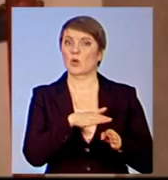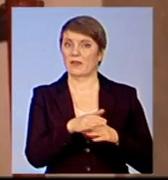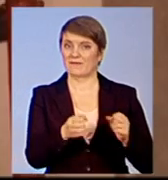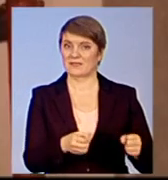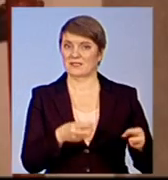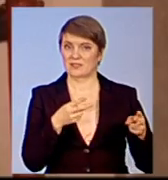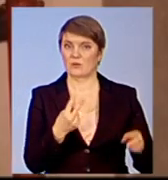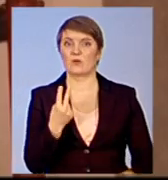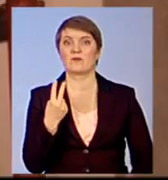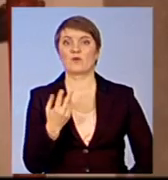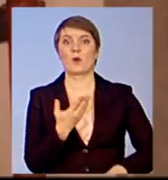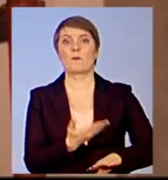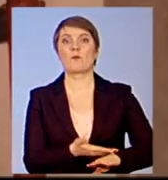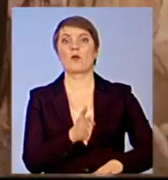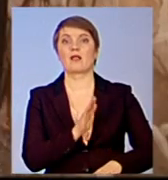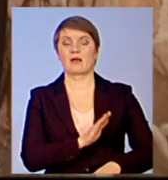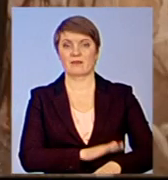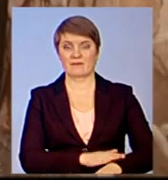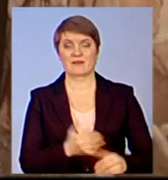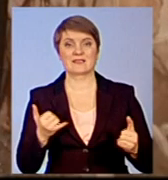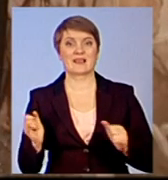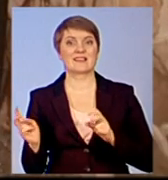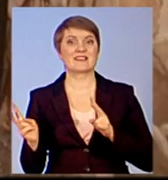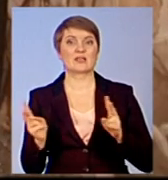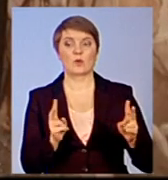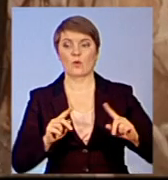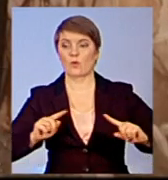злочину, за версією слідства, двоє поляків. Наразі нікого з них не затримали.